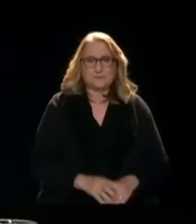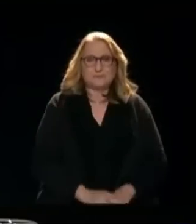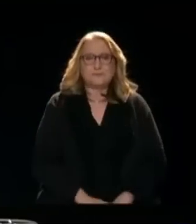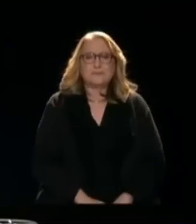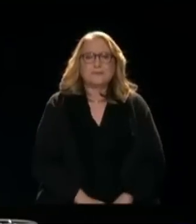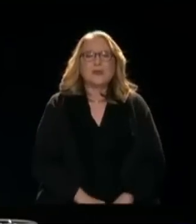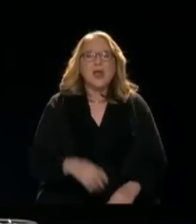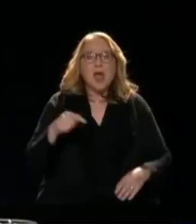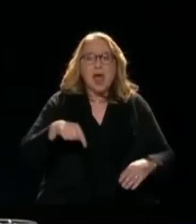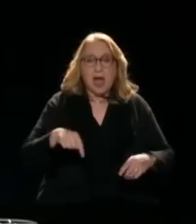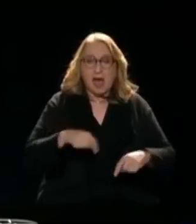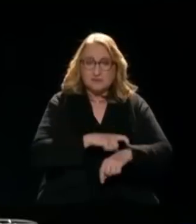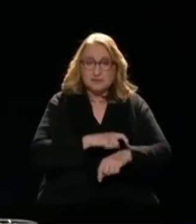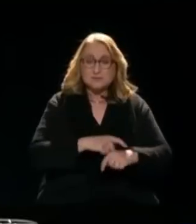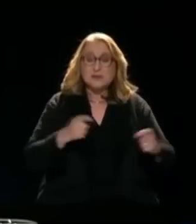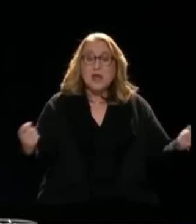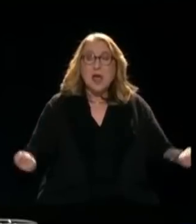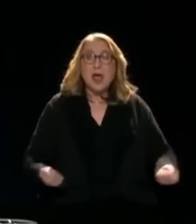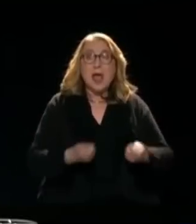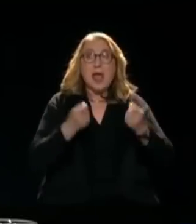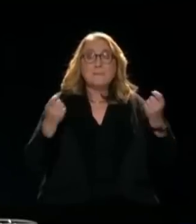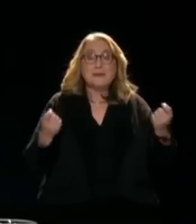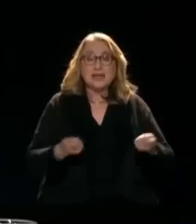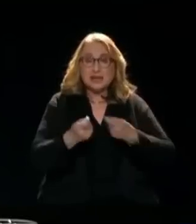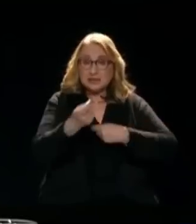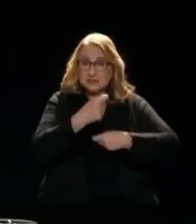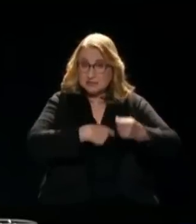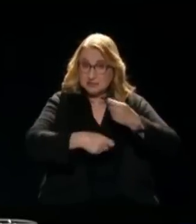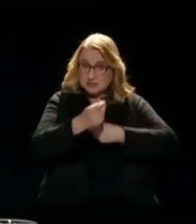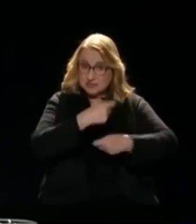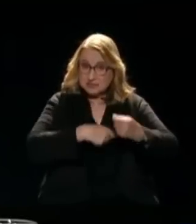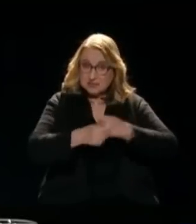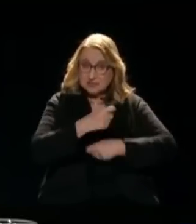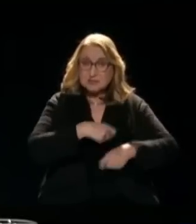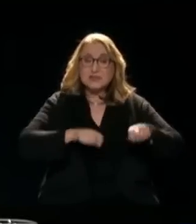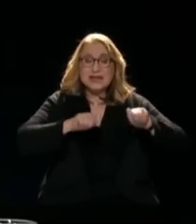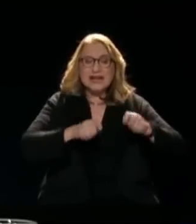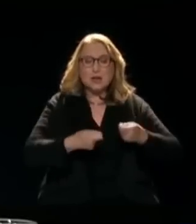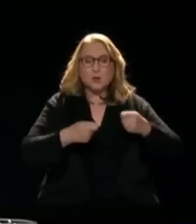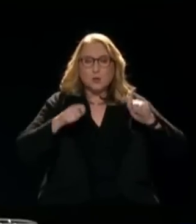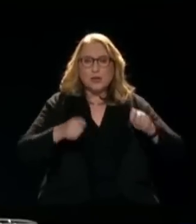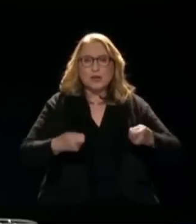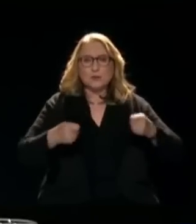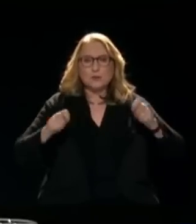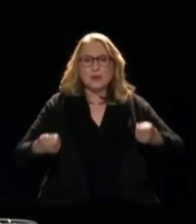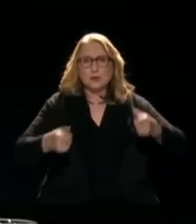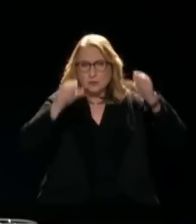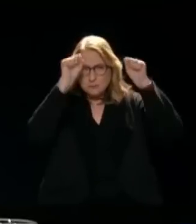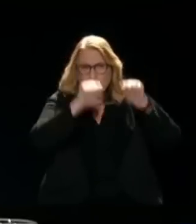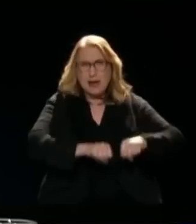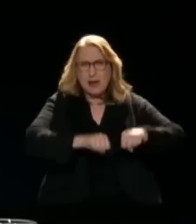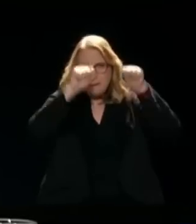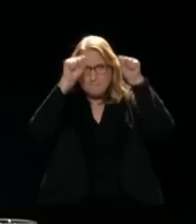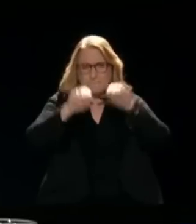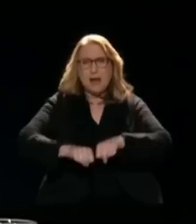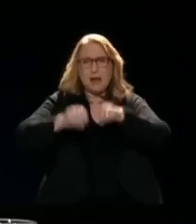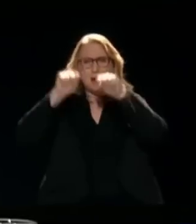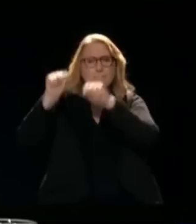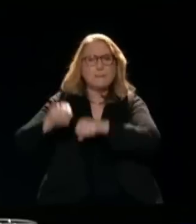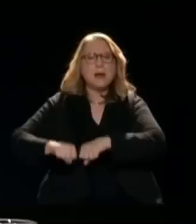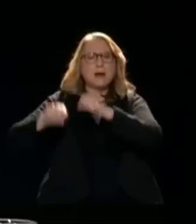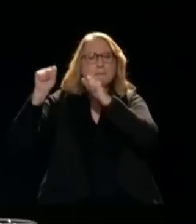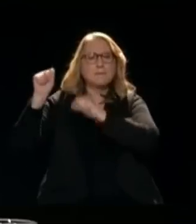κλείνουν επαγγελματίες, επιχειρήσεις, μικρομεσαίες επιχειρήσεις. Και επομένως, δηλαδή κλείνει ο τομέας εκείνος που συντηρεί